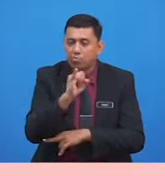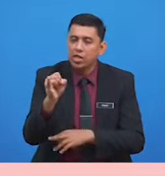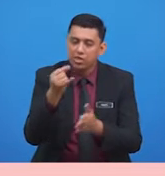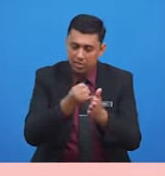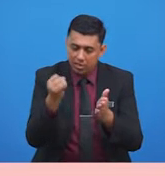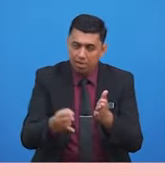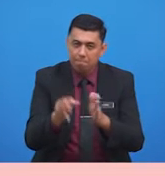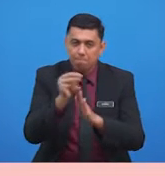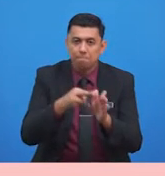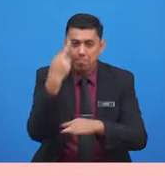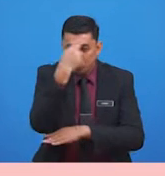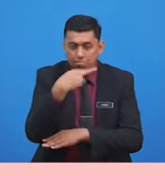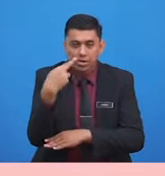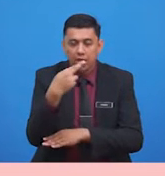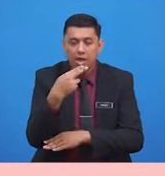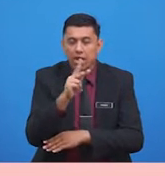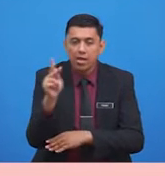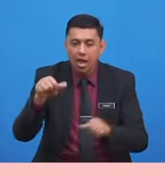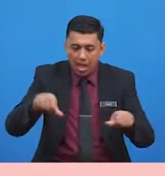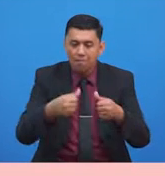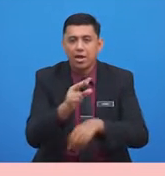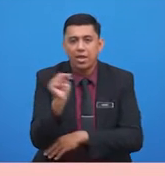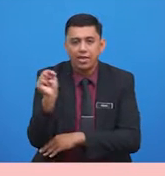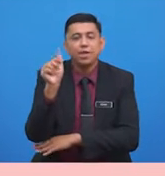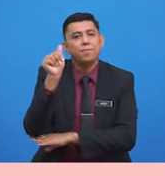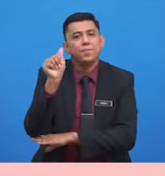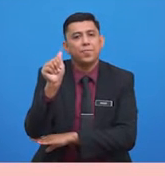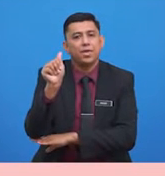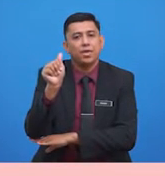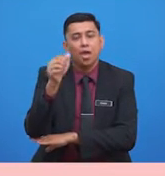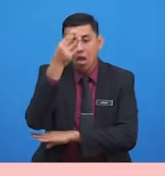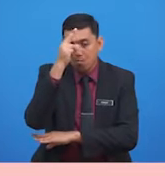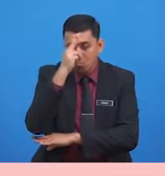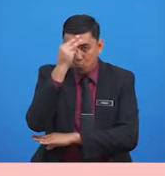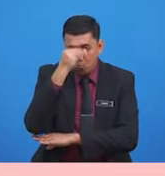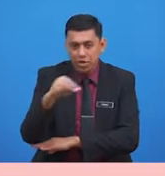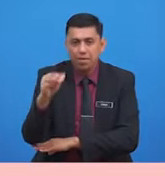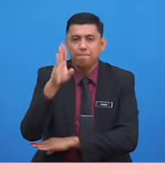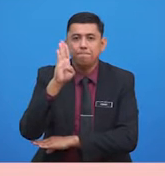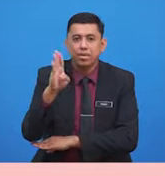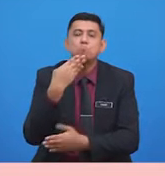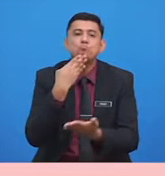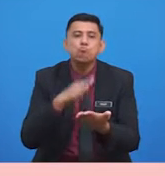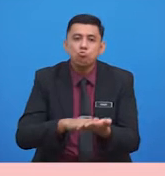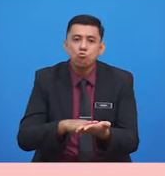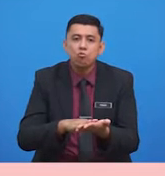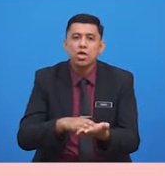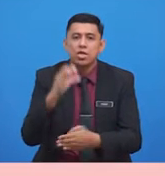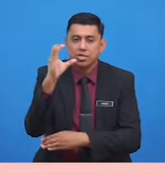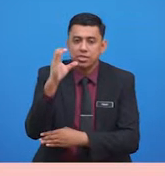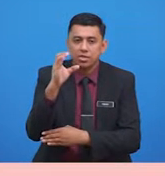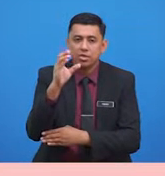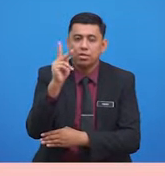Menghormati jiran merupakan amalan. A. Mulia. B. Buruk.